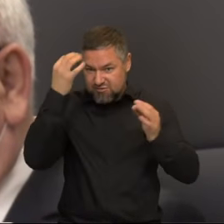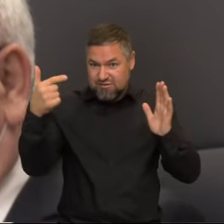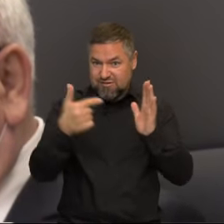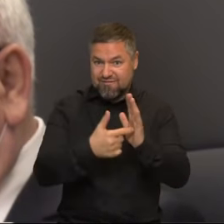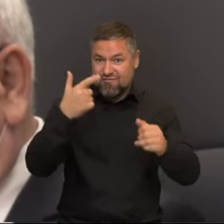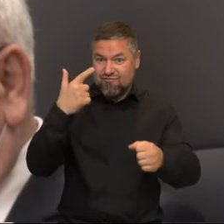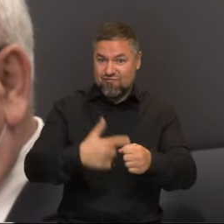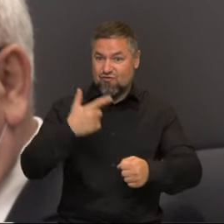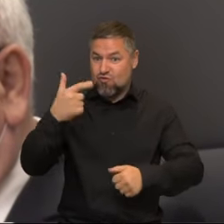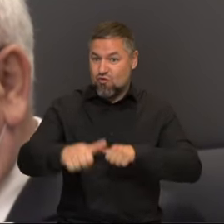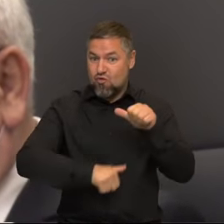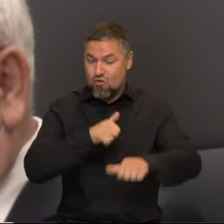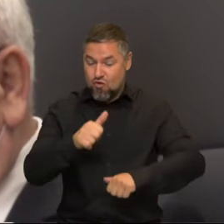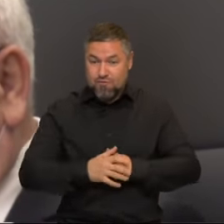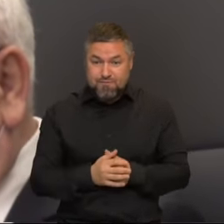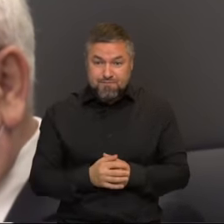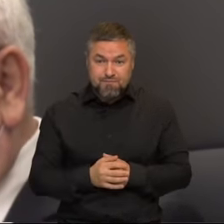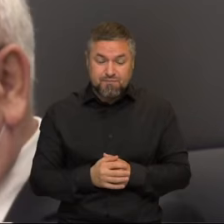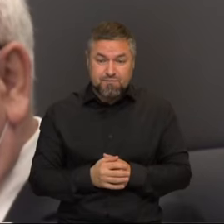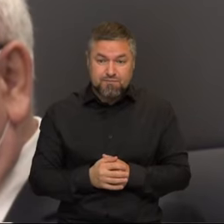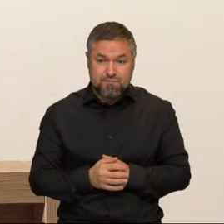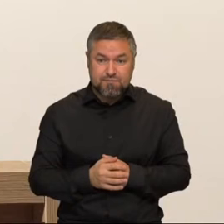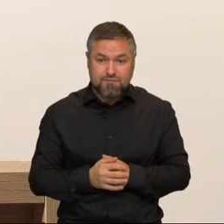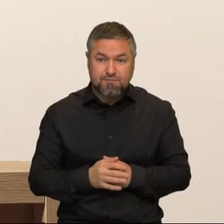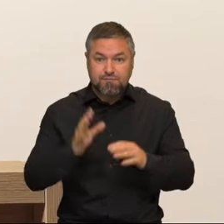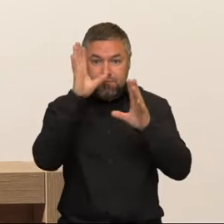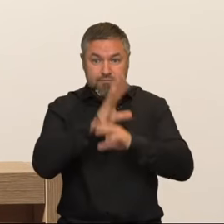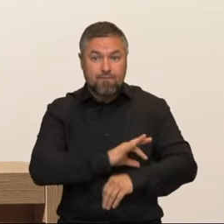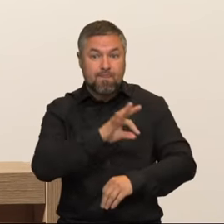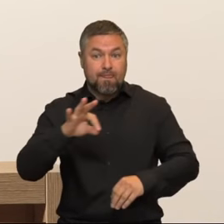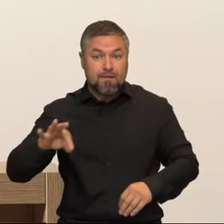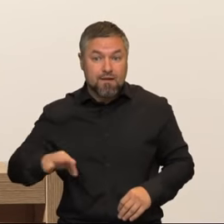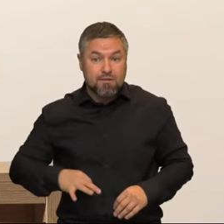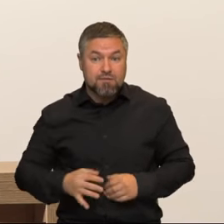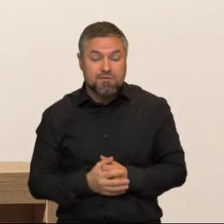stycznia 2022 roku. Szanowni Państwo,